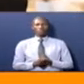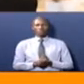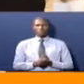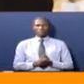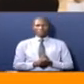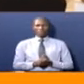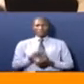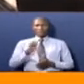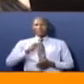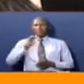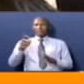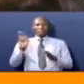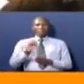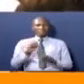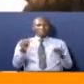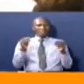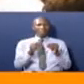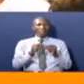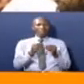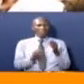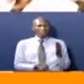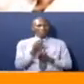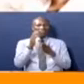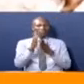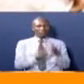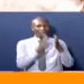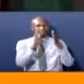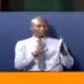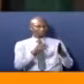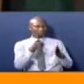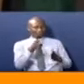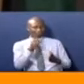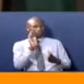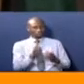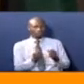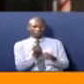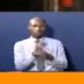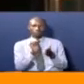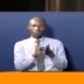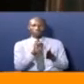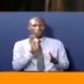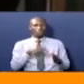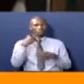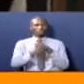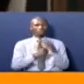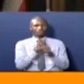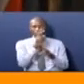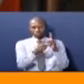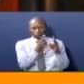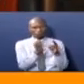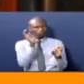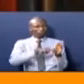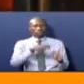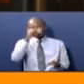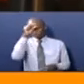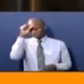Akavaka untini ilovi nisiomba na kweki ya metala tala ilai kweki idhiaka na nisiosa Utongoi mwaka ukite wa